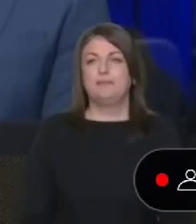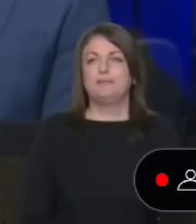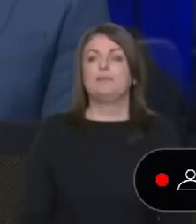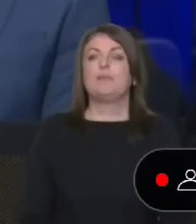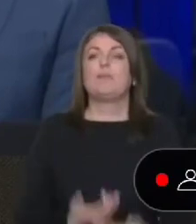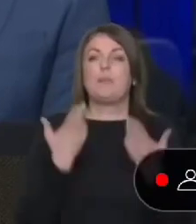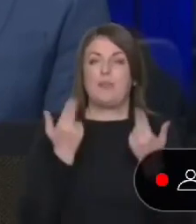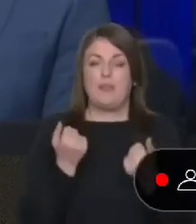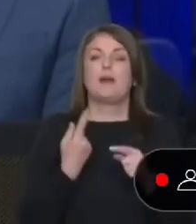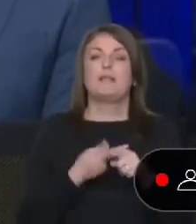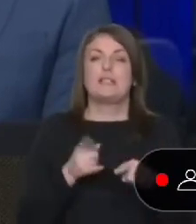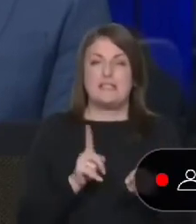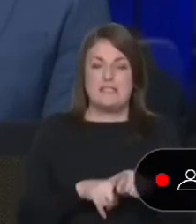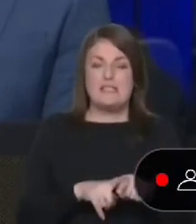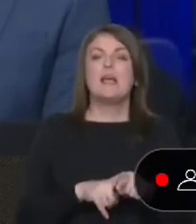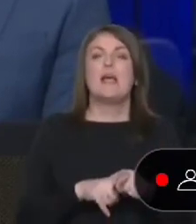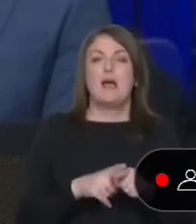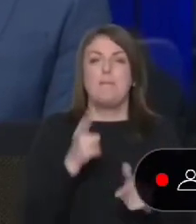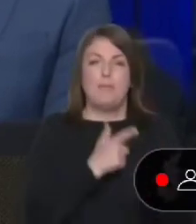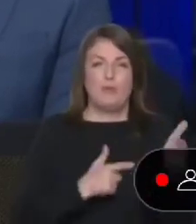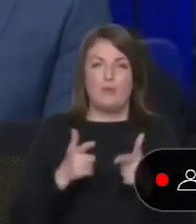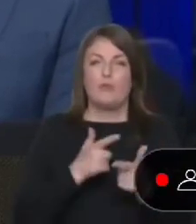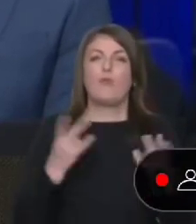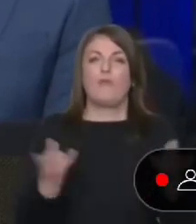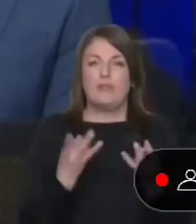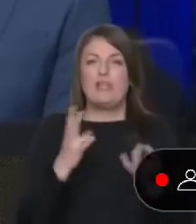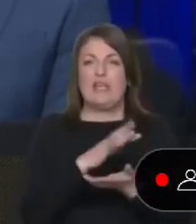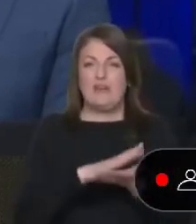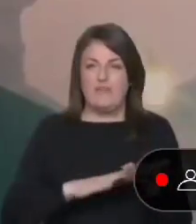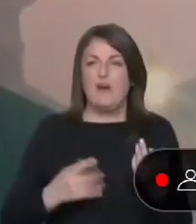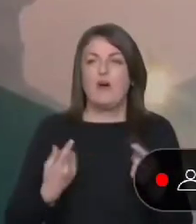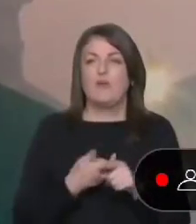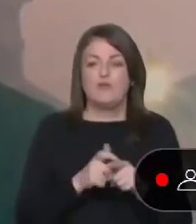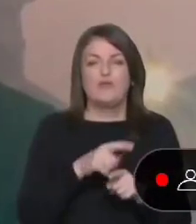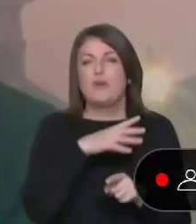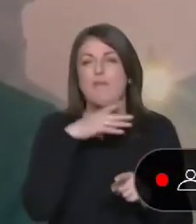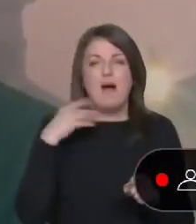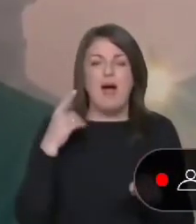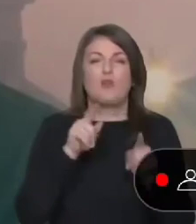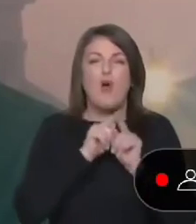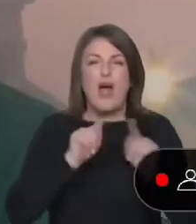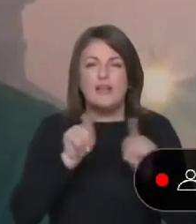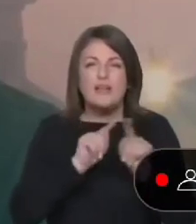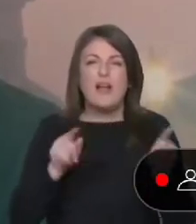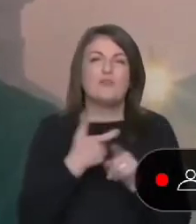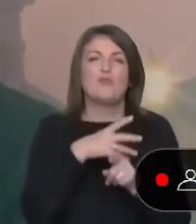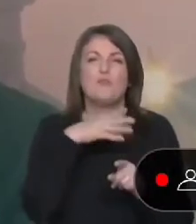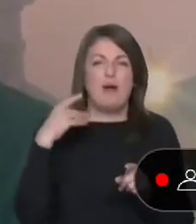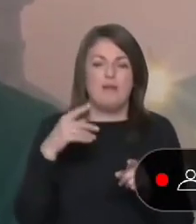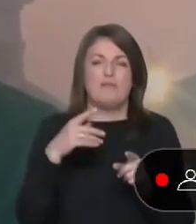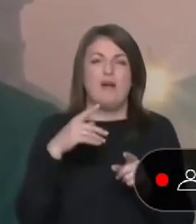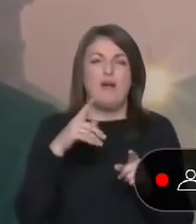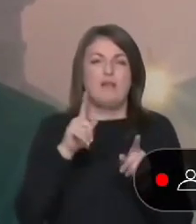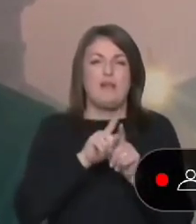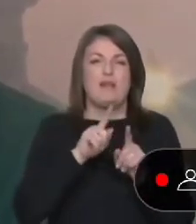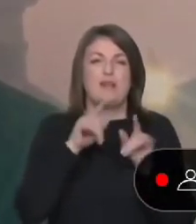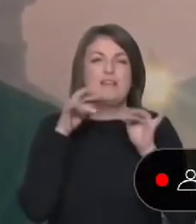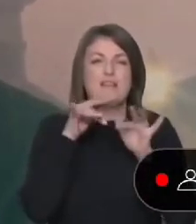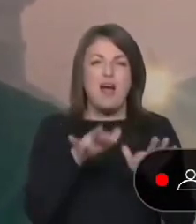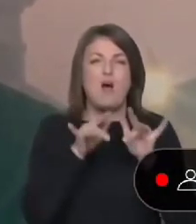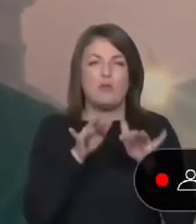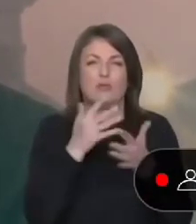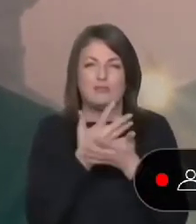Так це підготовка триває дуже багато агітацій дуже багато різних публічних заходів